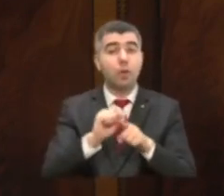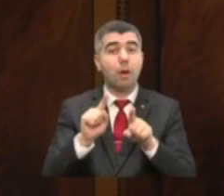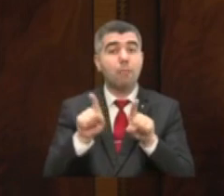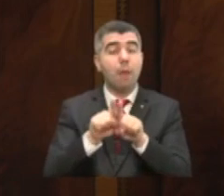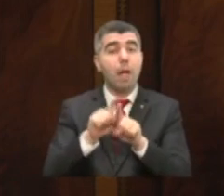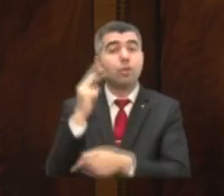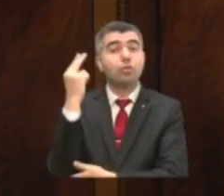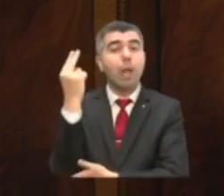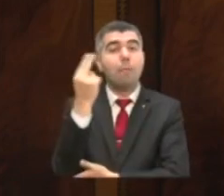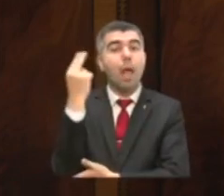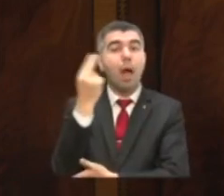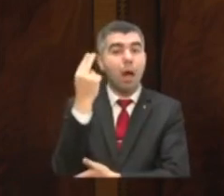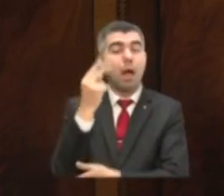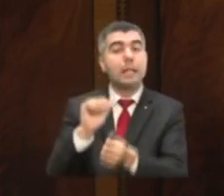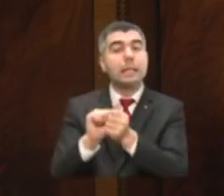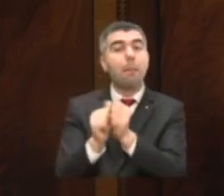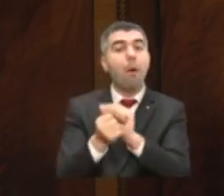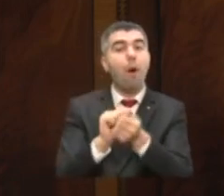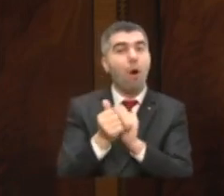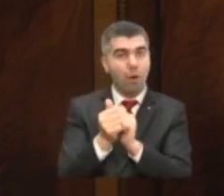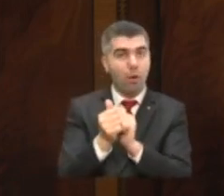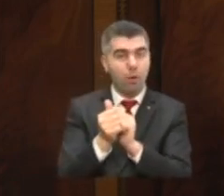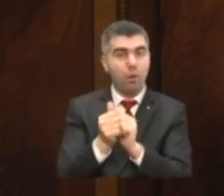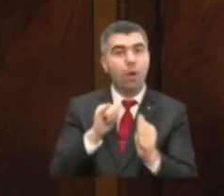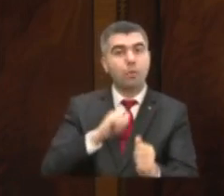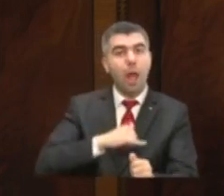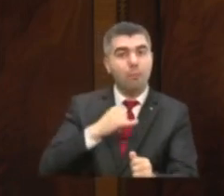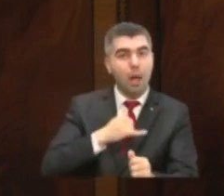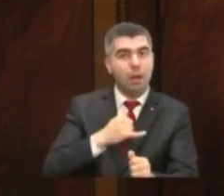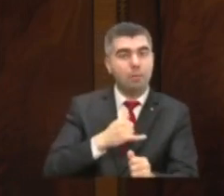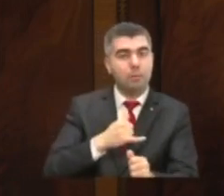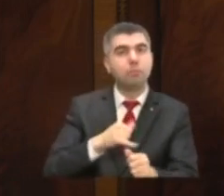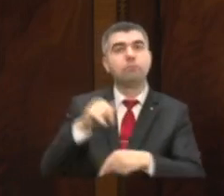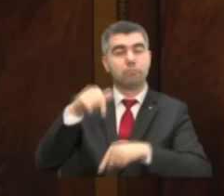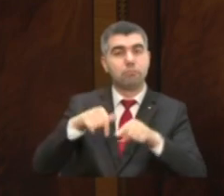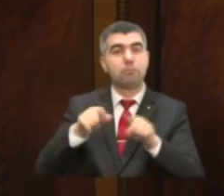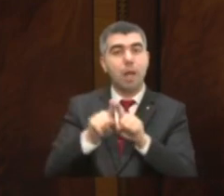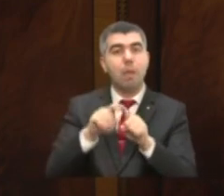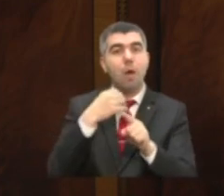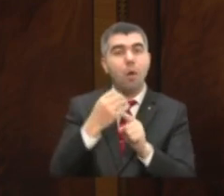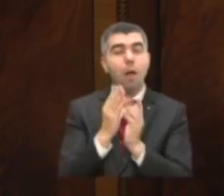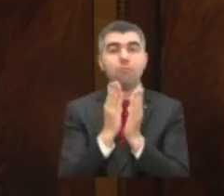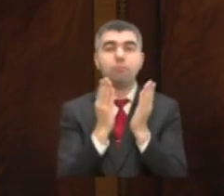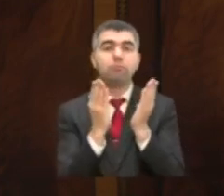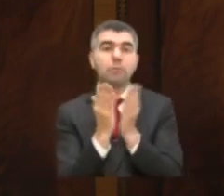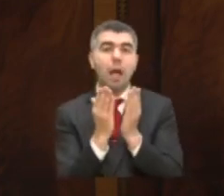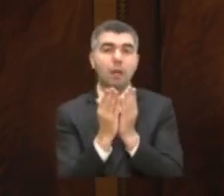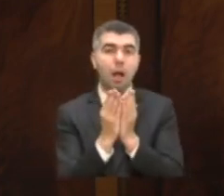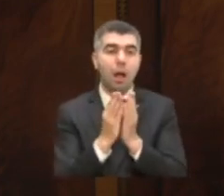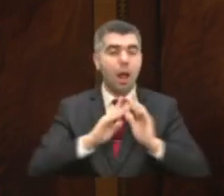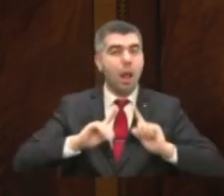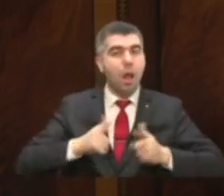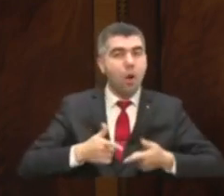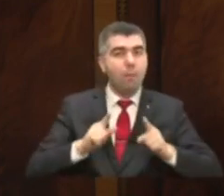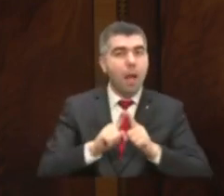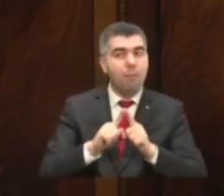تكوين الأكاديمي الأبطال الرياضيين الشباب، تم العمل على إحداث المسالك الدراسية الخاصة رياضة